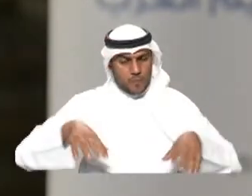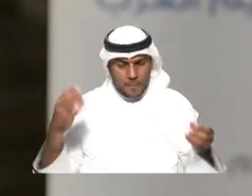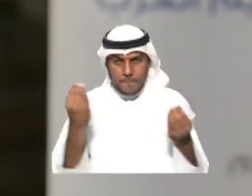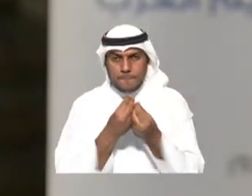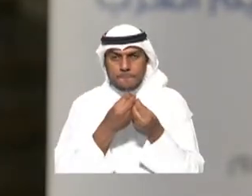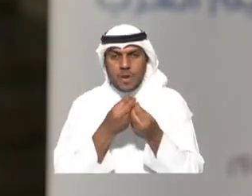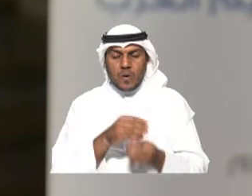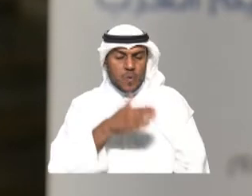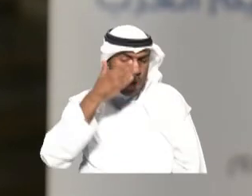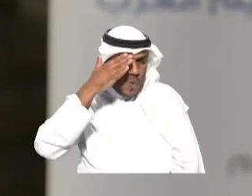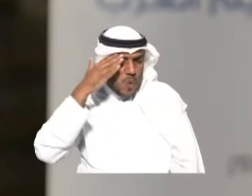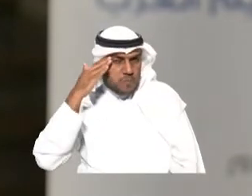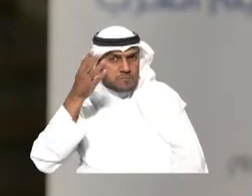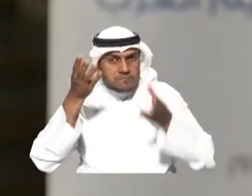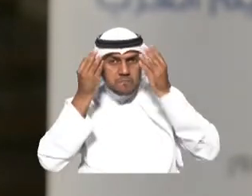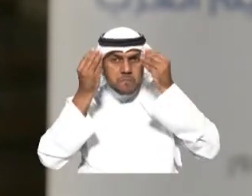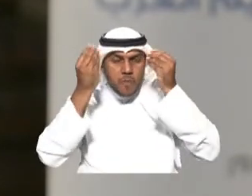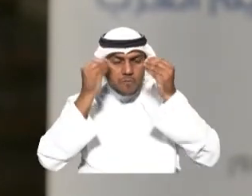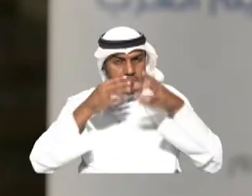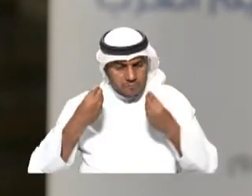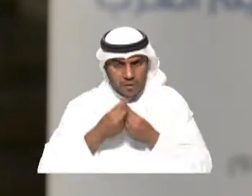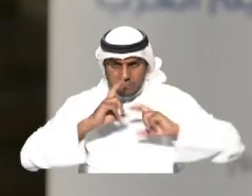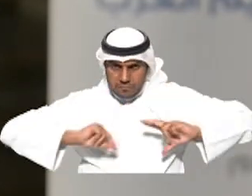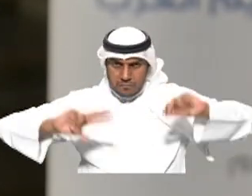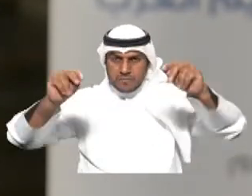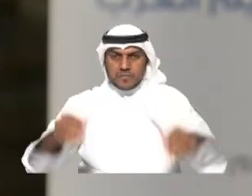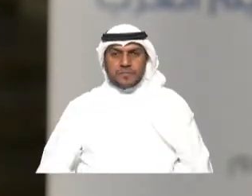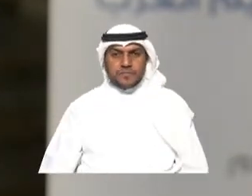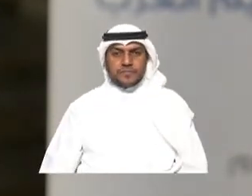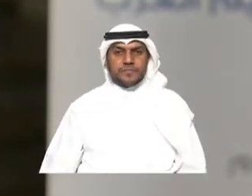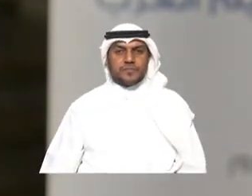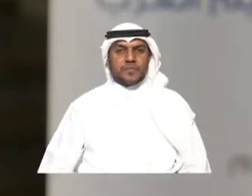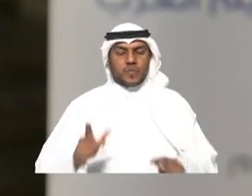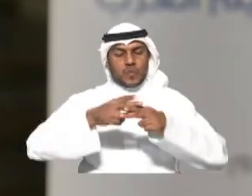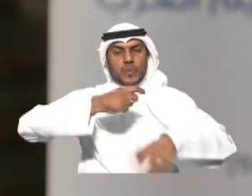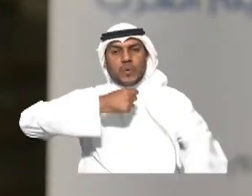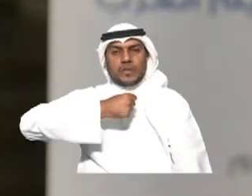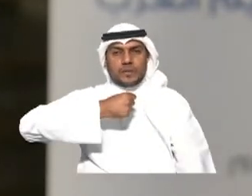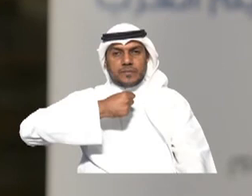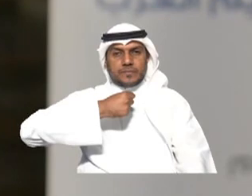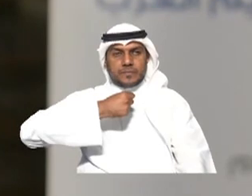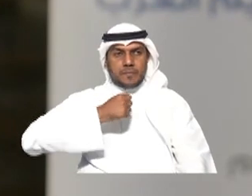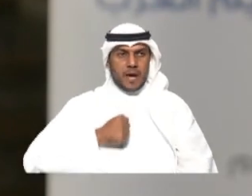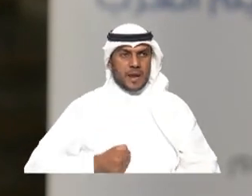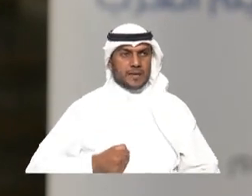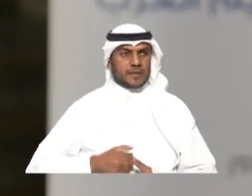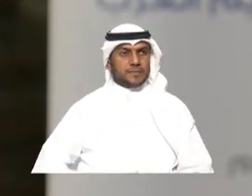الأفكار وتبادلها على المستوى العربي. زينب عباس لتلفزيون دولة الكويت، المنامة، البحرين.